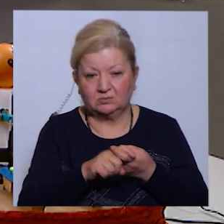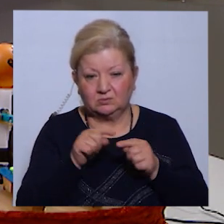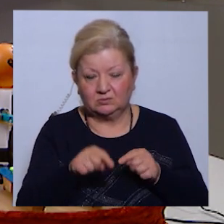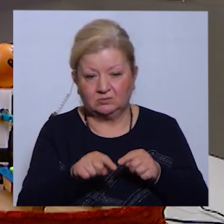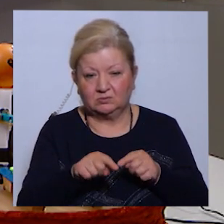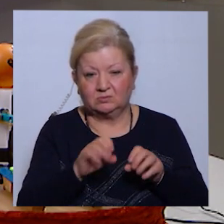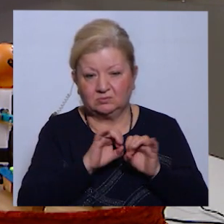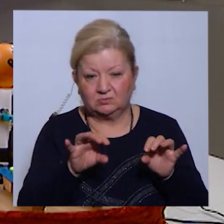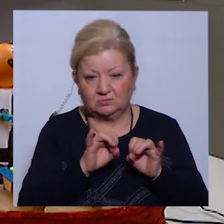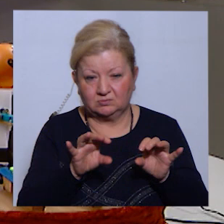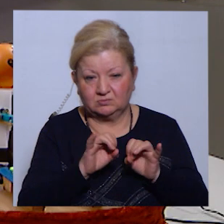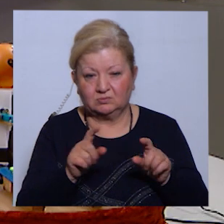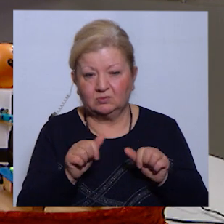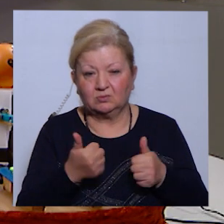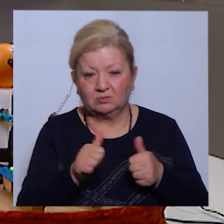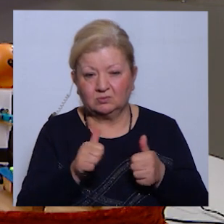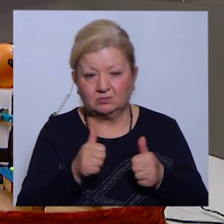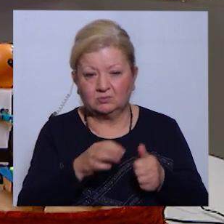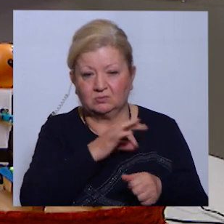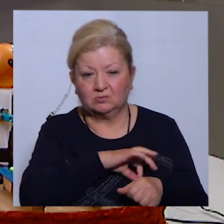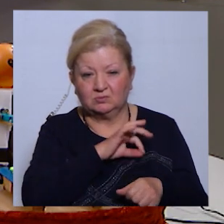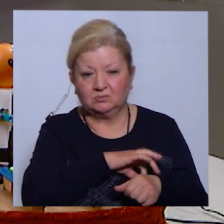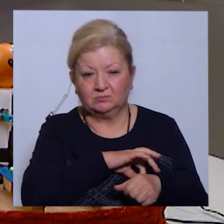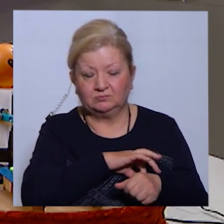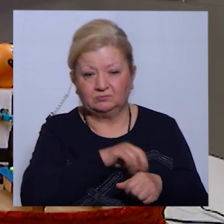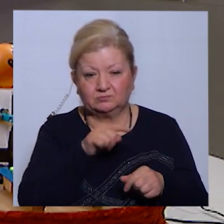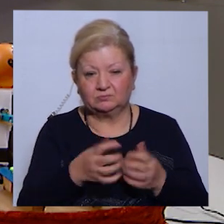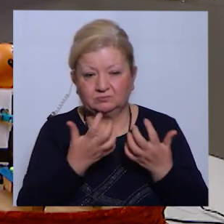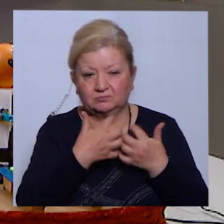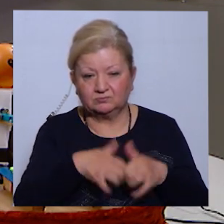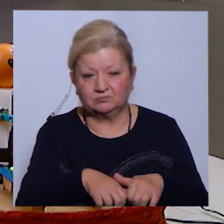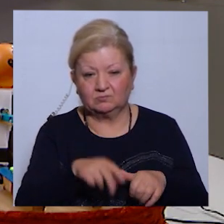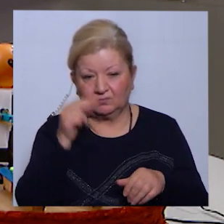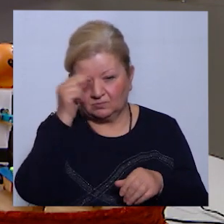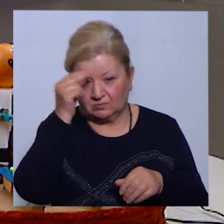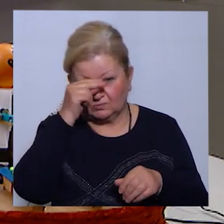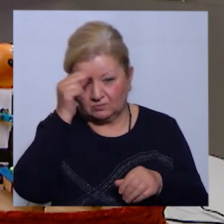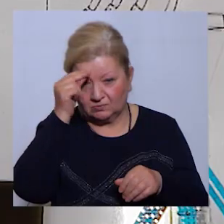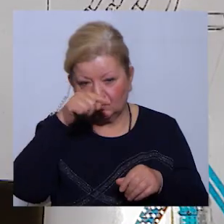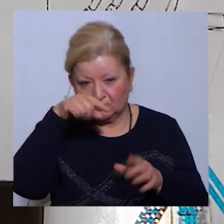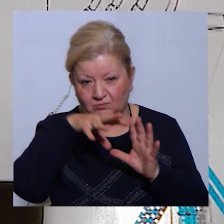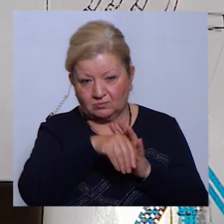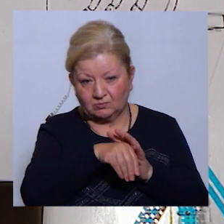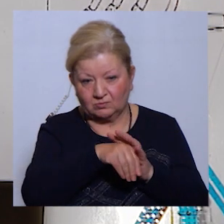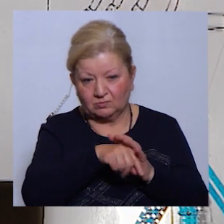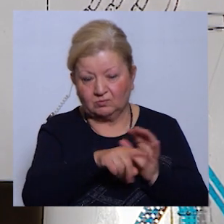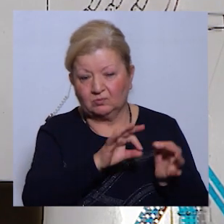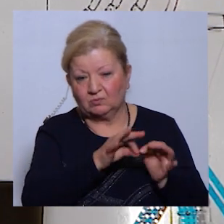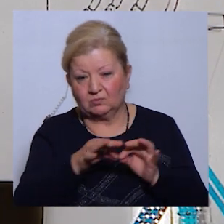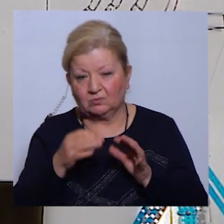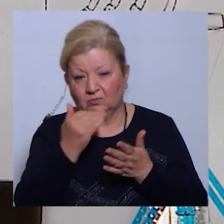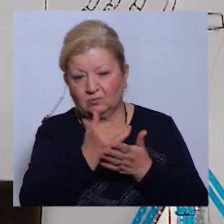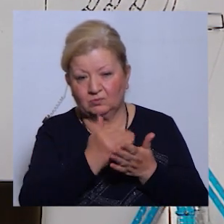თემები განვიხილოთ, როგორ გამოვიყენოთ ეს ტექნოლოგიები სასწავლო პროცესებში, სასწავლო